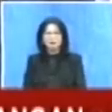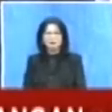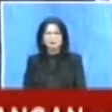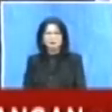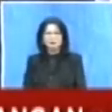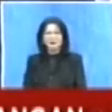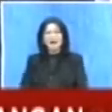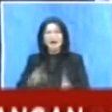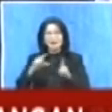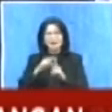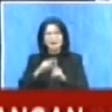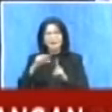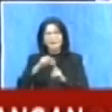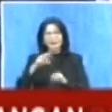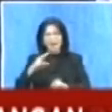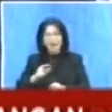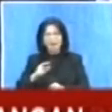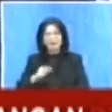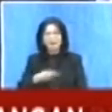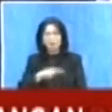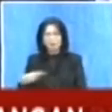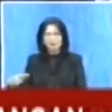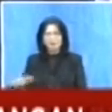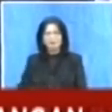Dewan Perwakilan Rakyat Republik Indonesia,